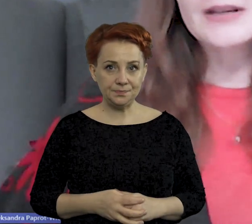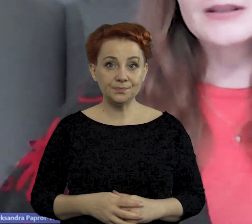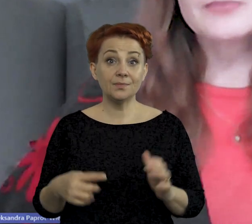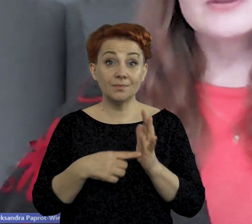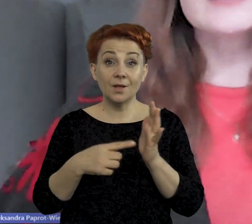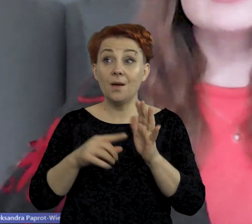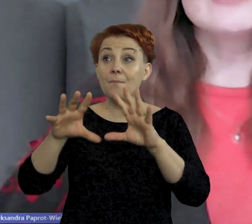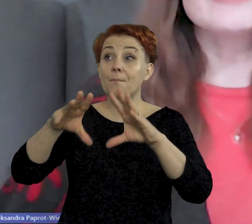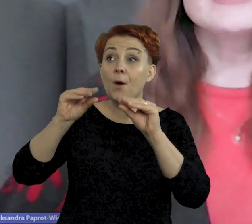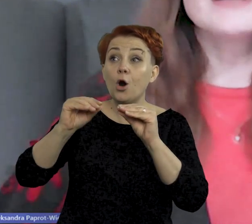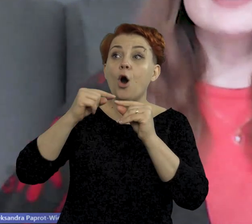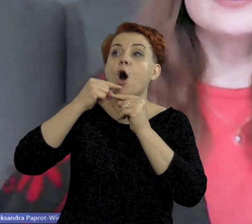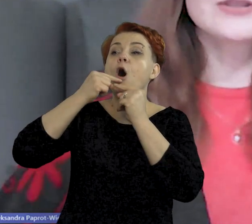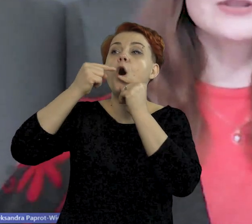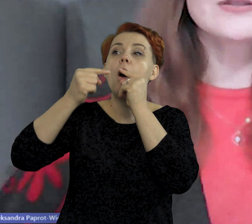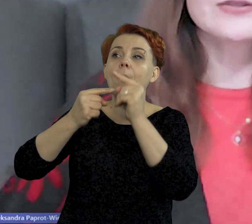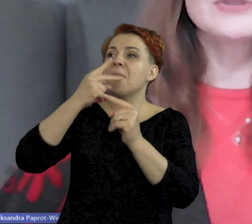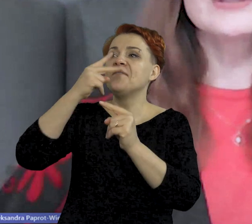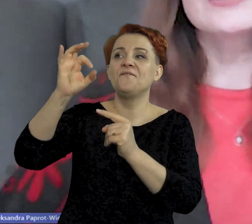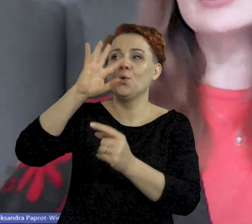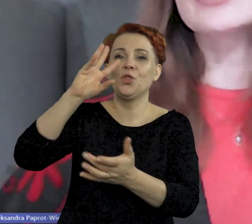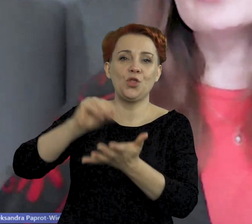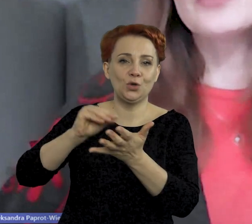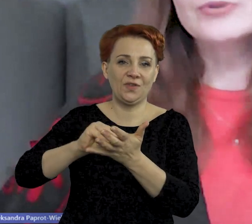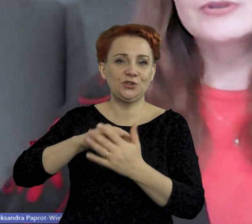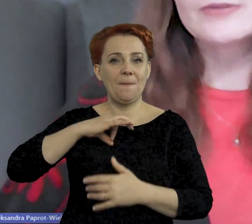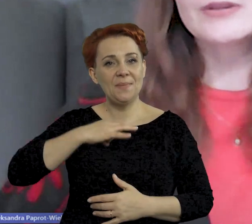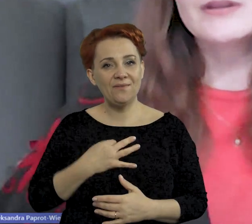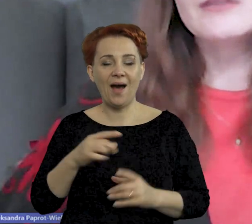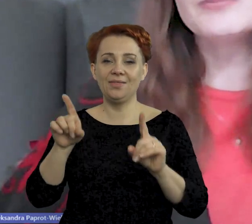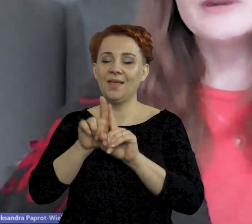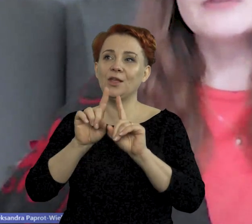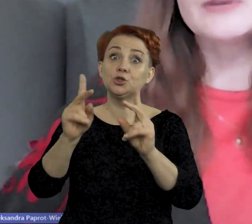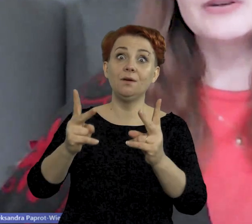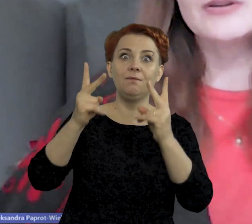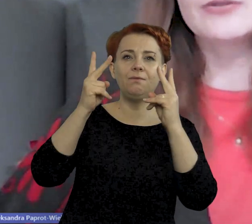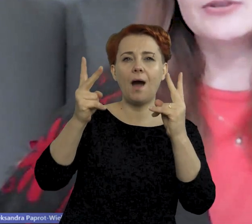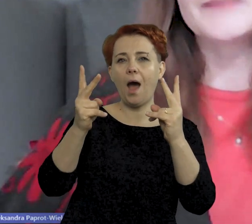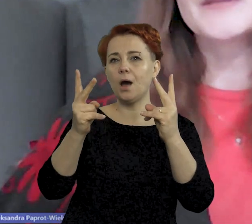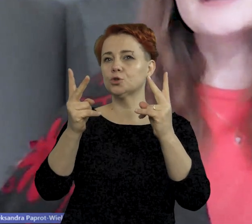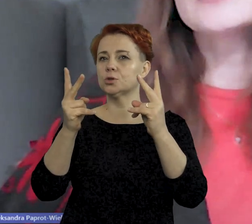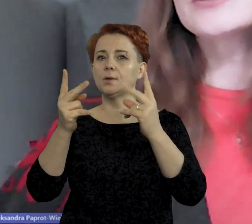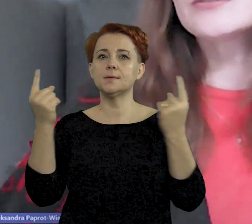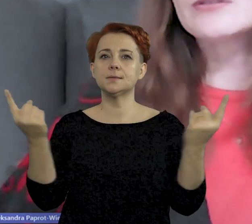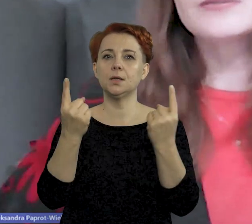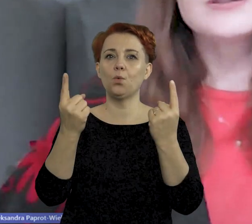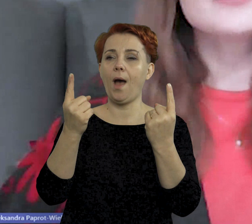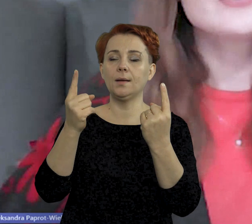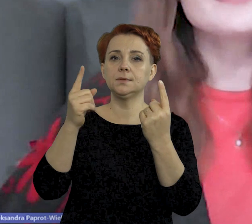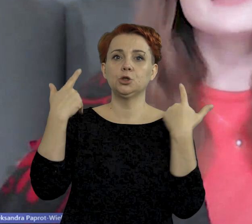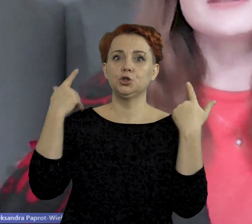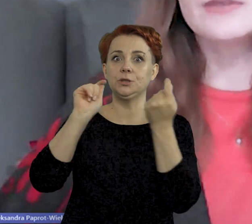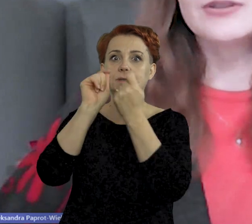pierwsze zdania pokazują nam, jakie doświadczenia osobiste czy też punkty zwrotne wpływają na bieg jego życia, co też w